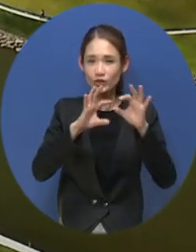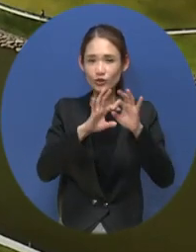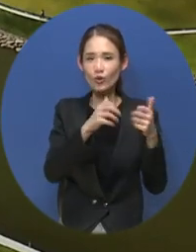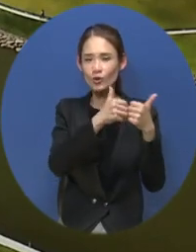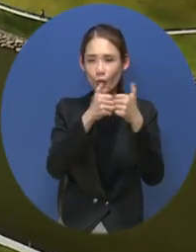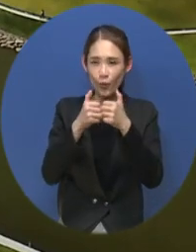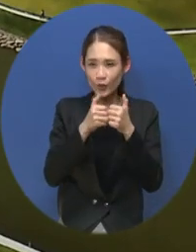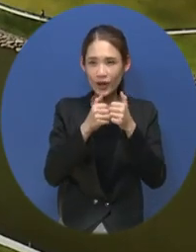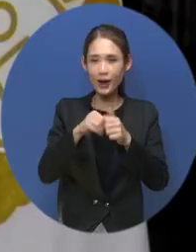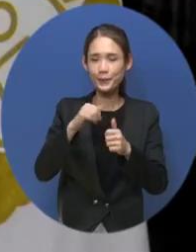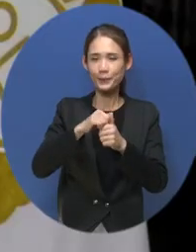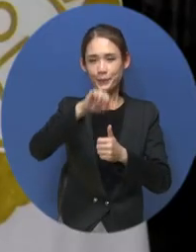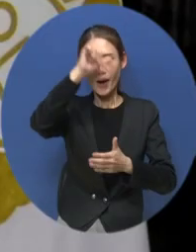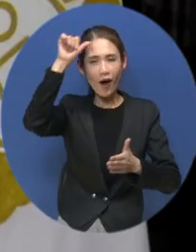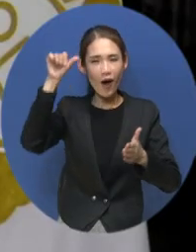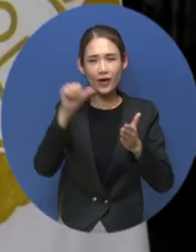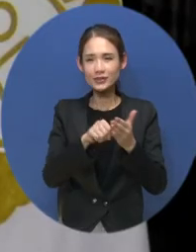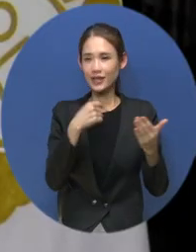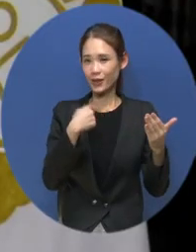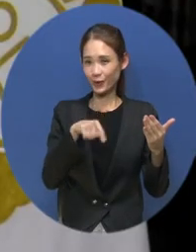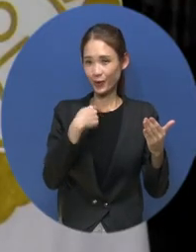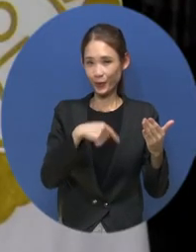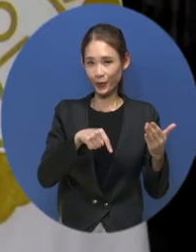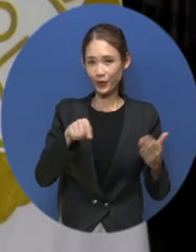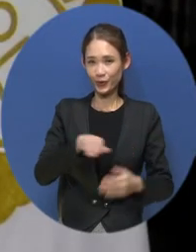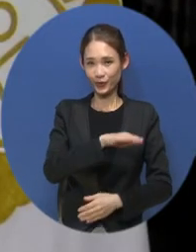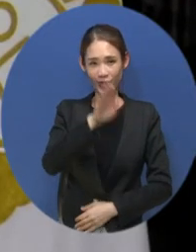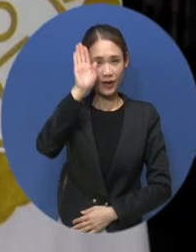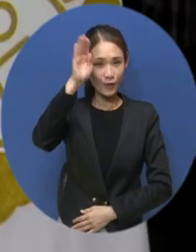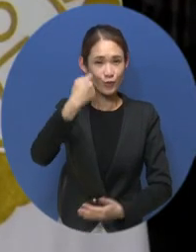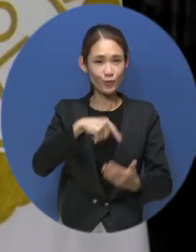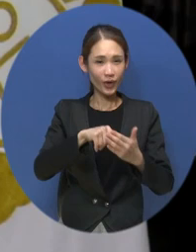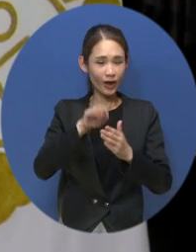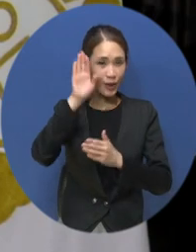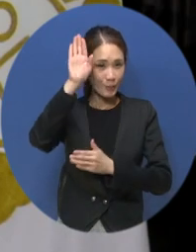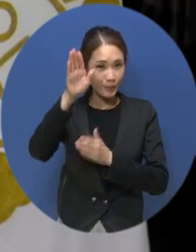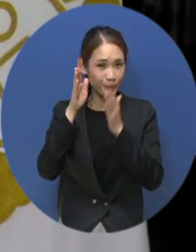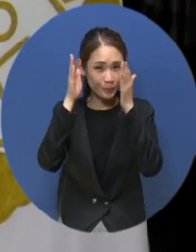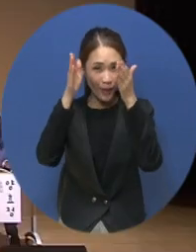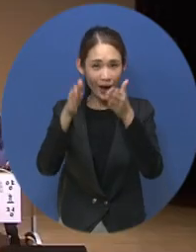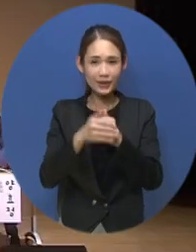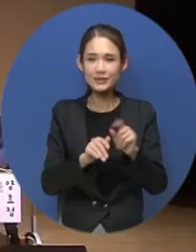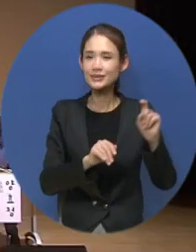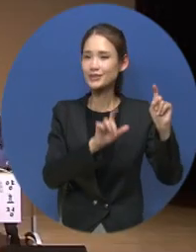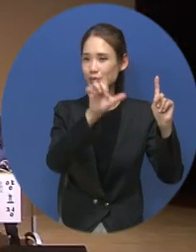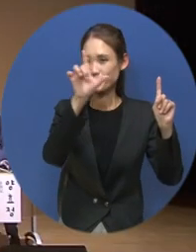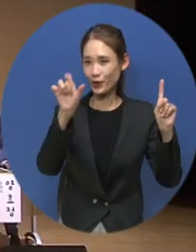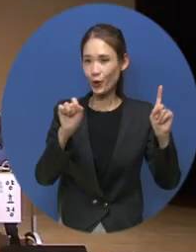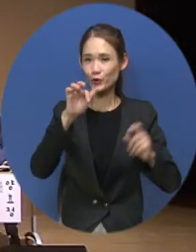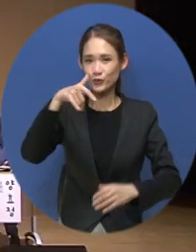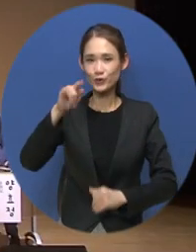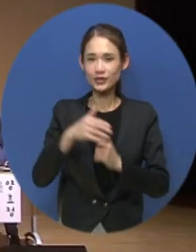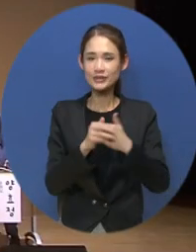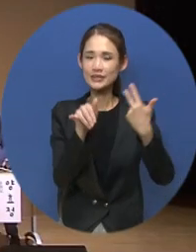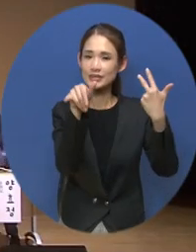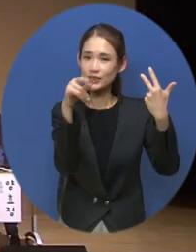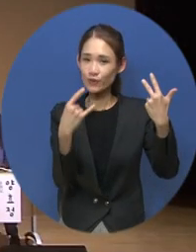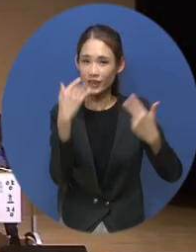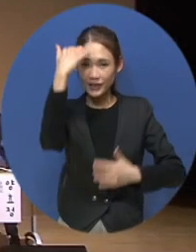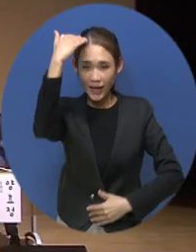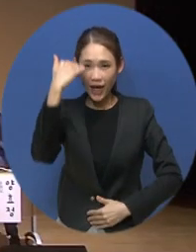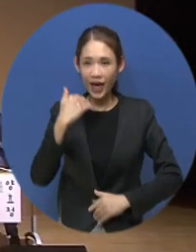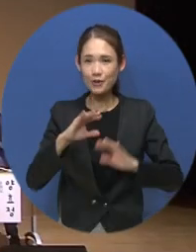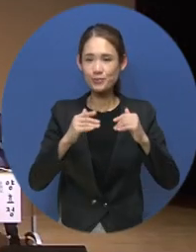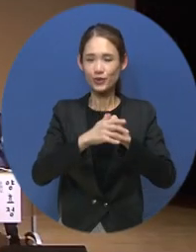논의된 평생교육과 미래교육 방향을 오는 11월 순천에서 열리는 제7회